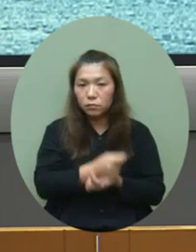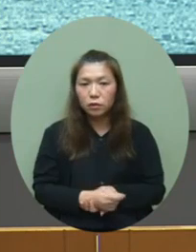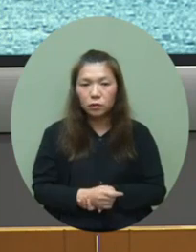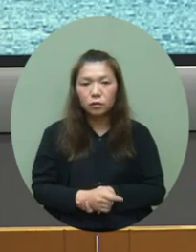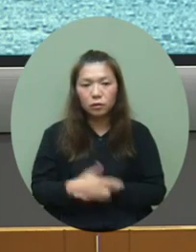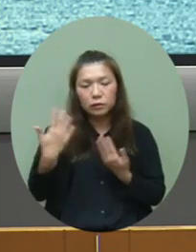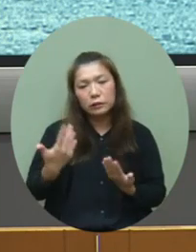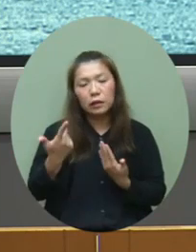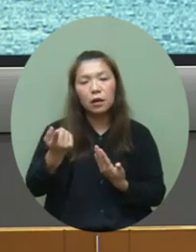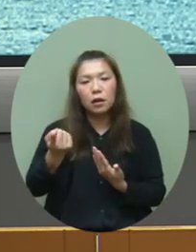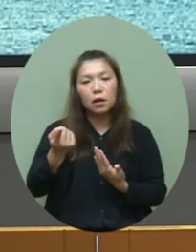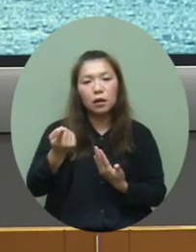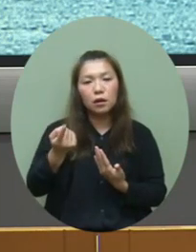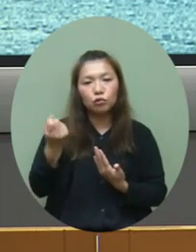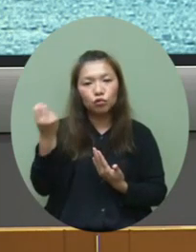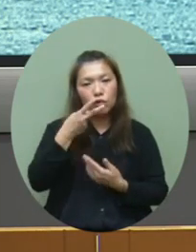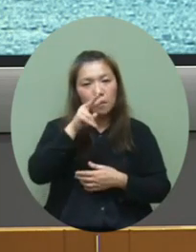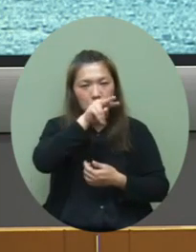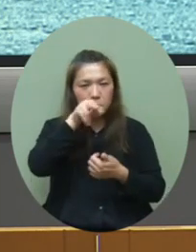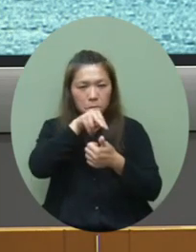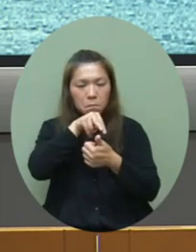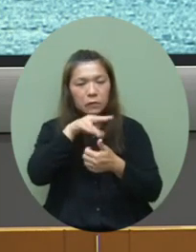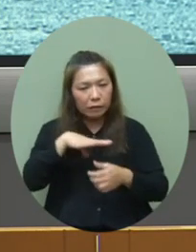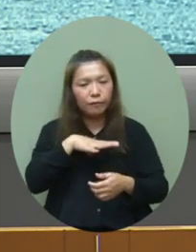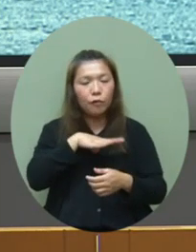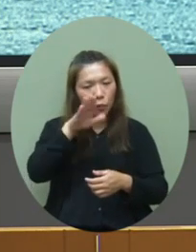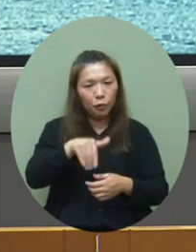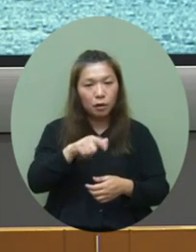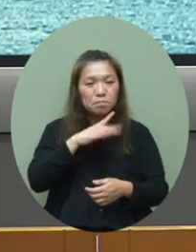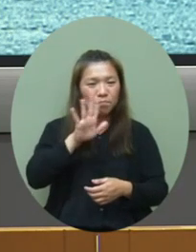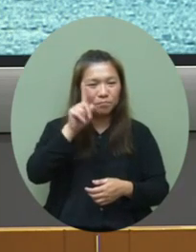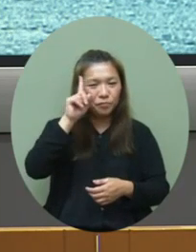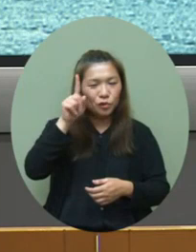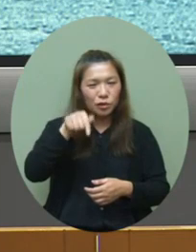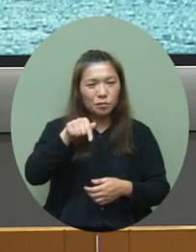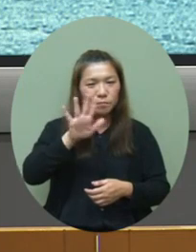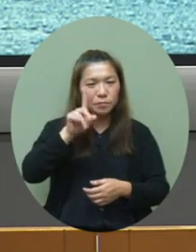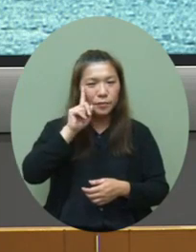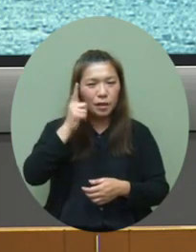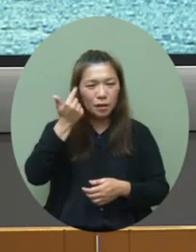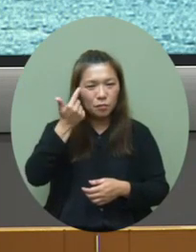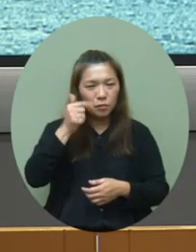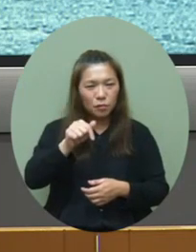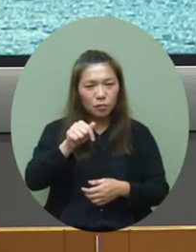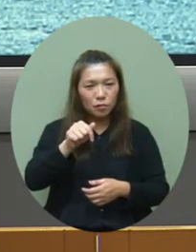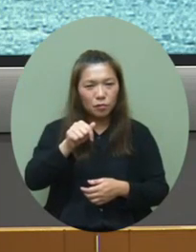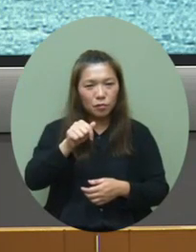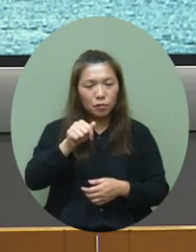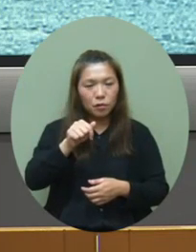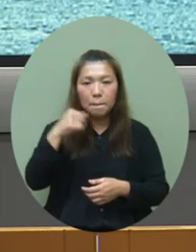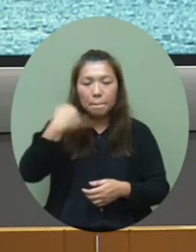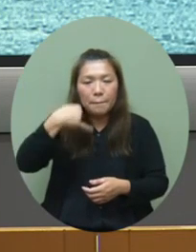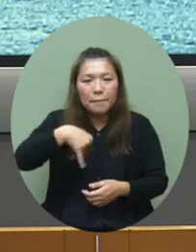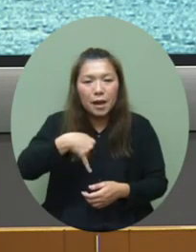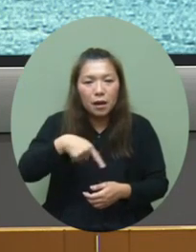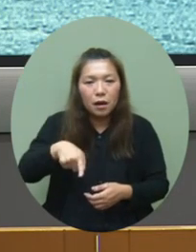面應該那邊都會 會看實的了。當然都不希望說是就是不夠，